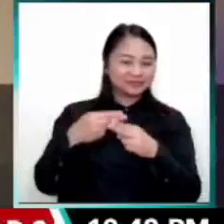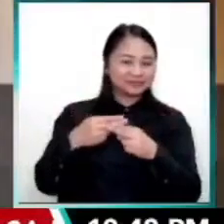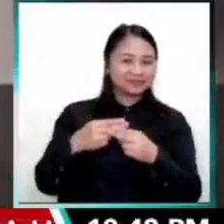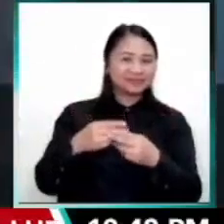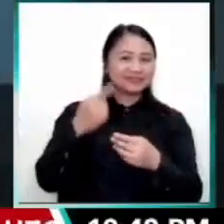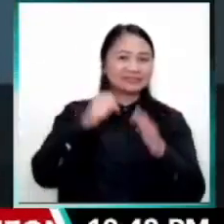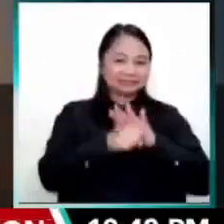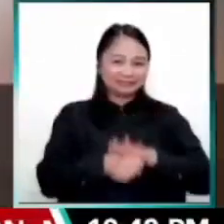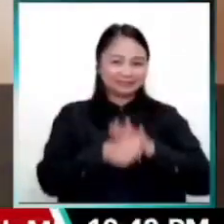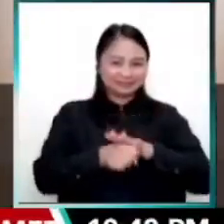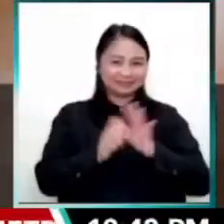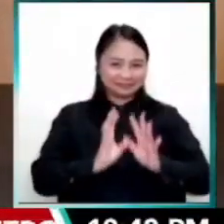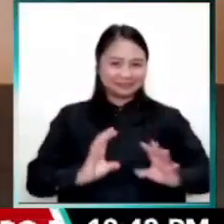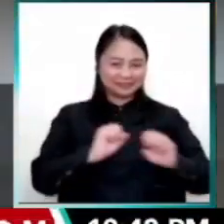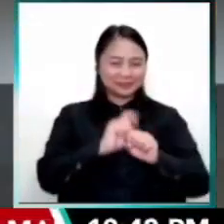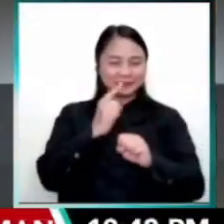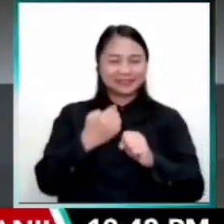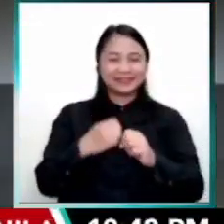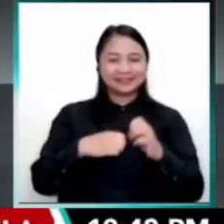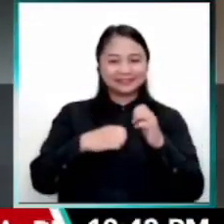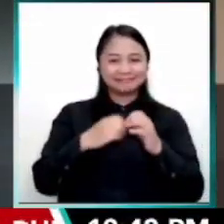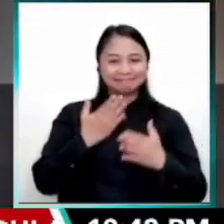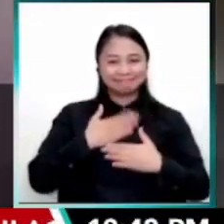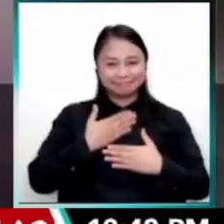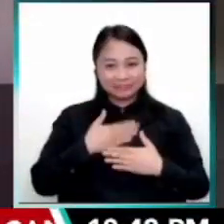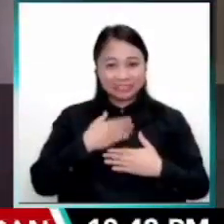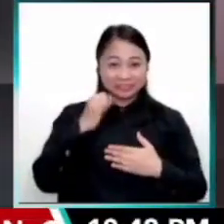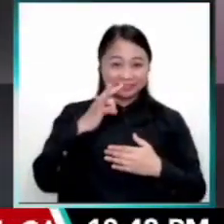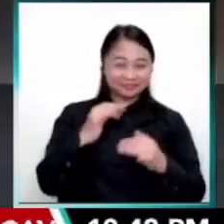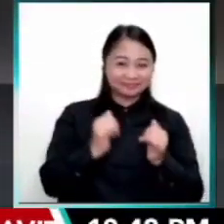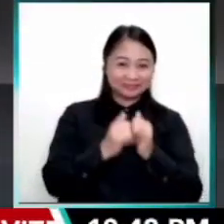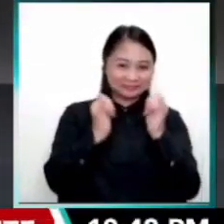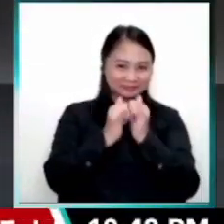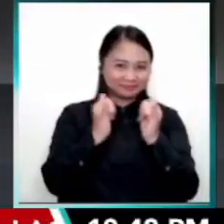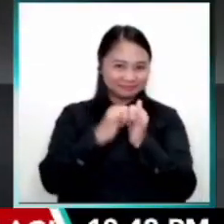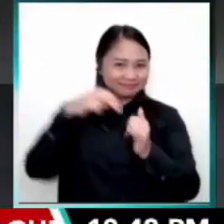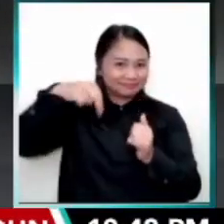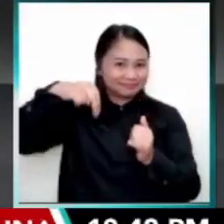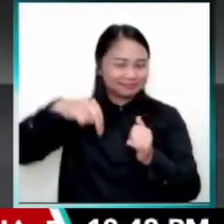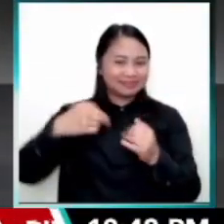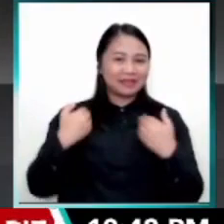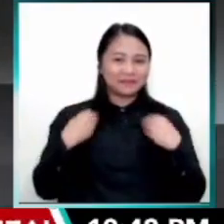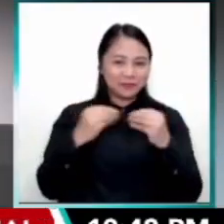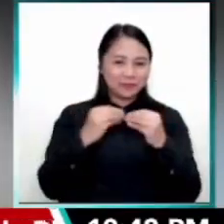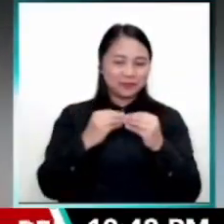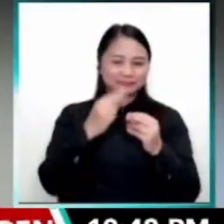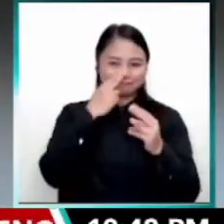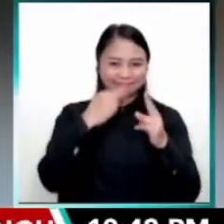Lalo na kapag sobrang intense ng laban, kailangan daw sabayan ng konting kasiyahan.